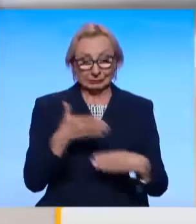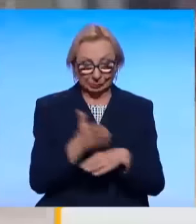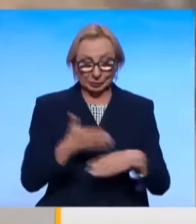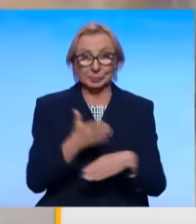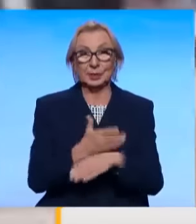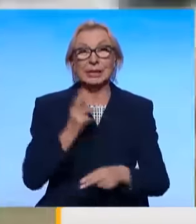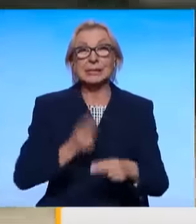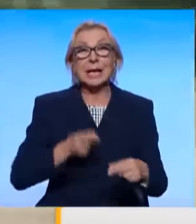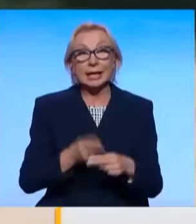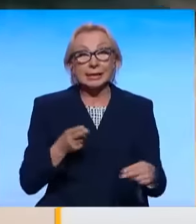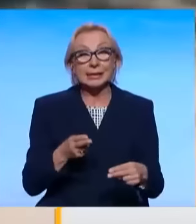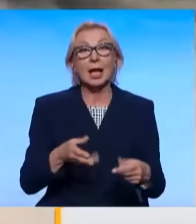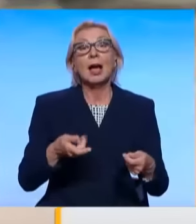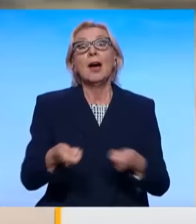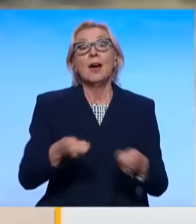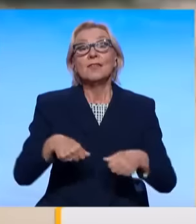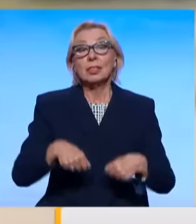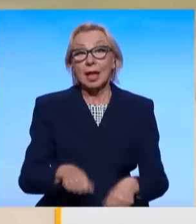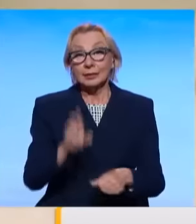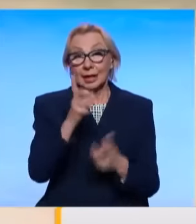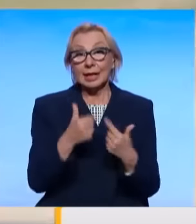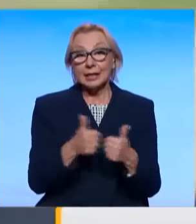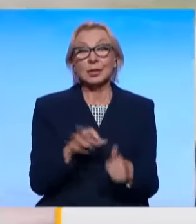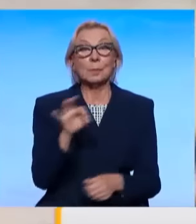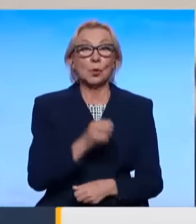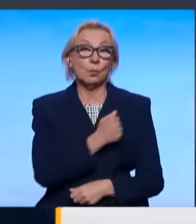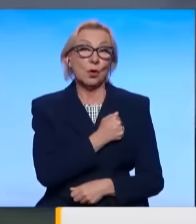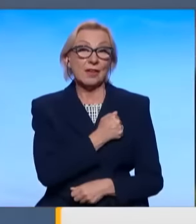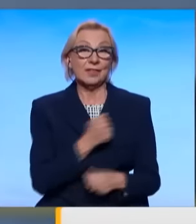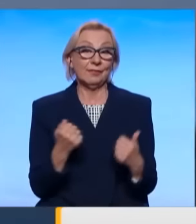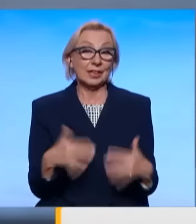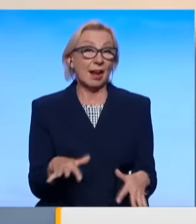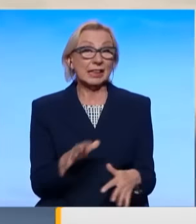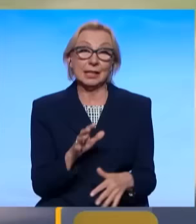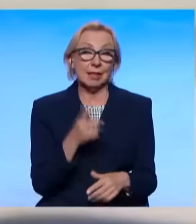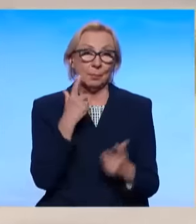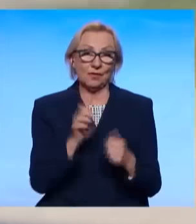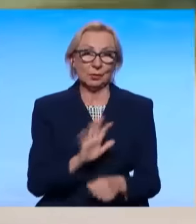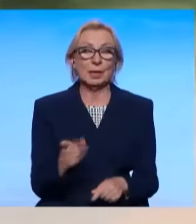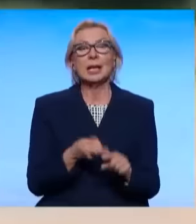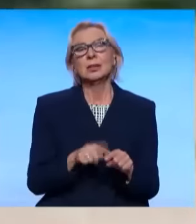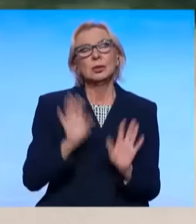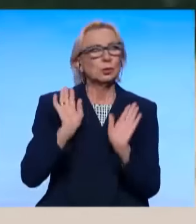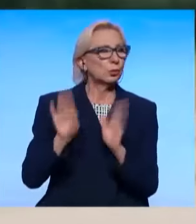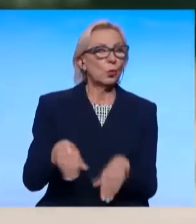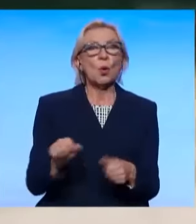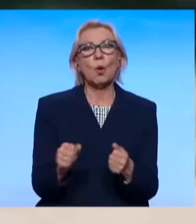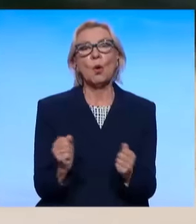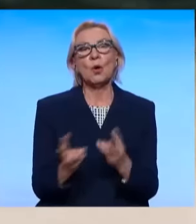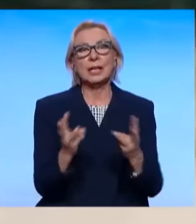заліза. Утім, влада країни-агресорки про бойові втрати не повідомляє, а каже, що то, мовляв, горіла